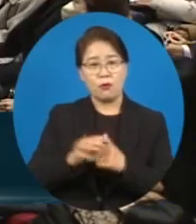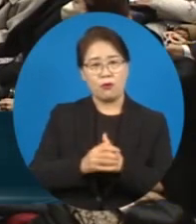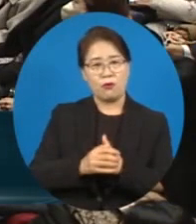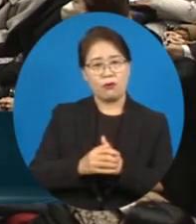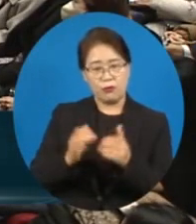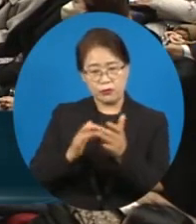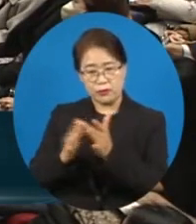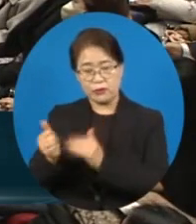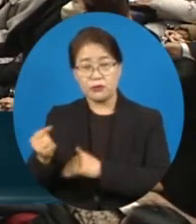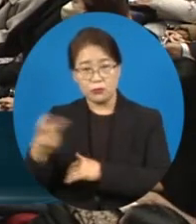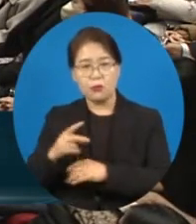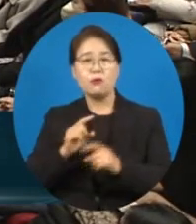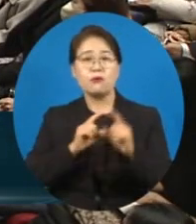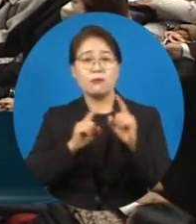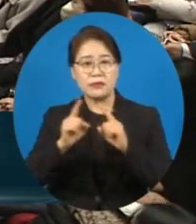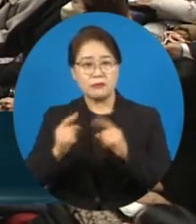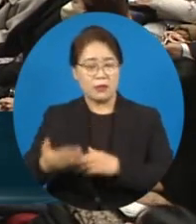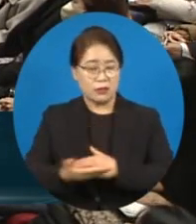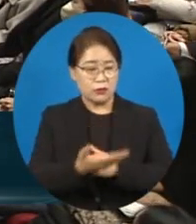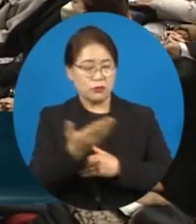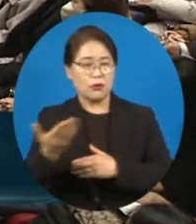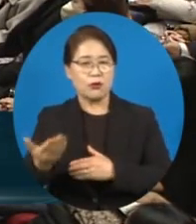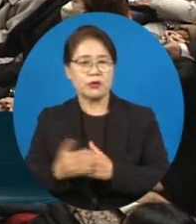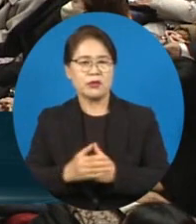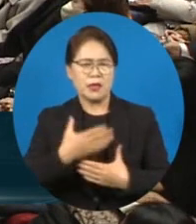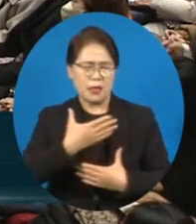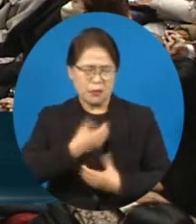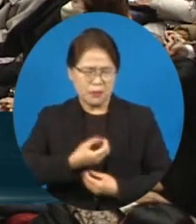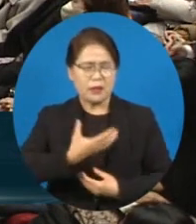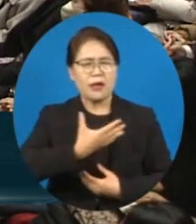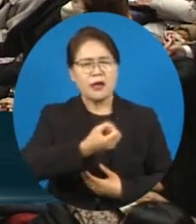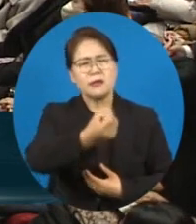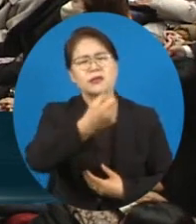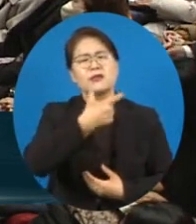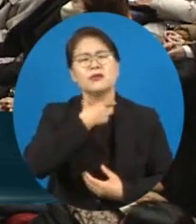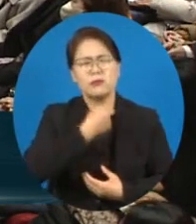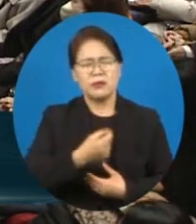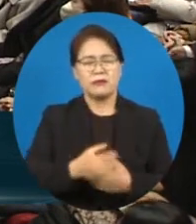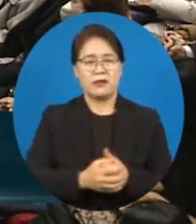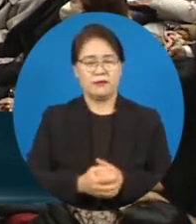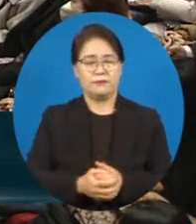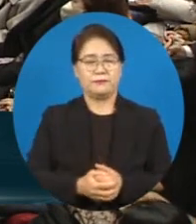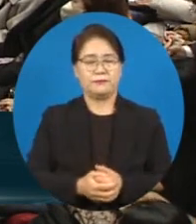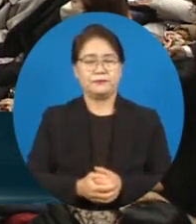예수께서 또 이르시되 너희에게 평강이 있을지어다